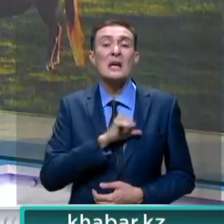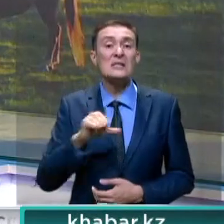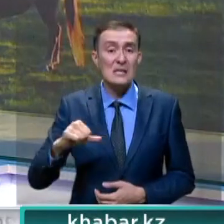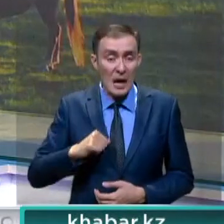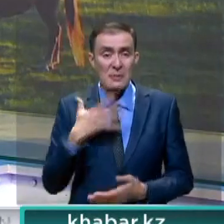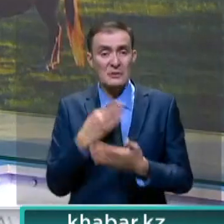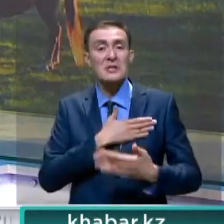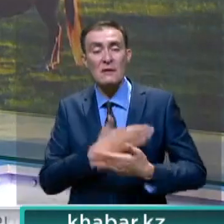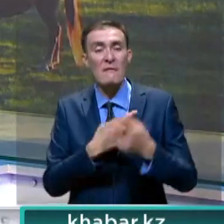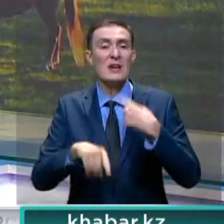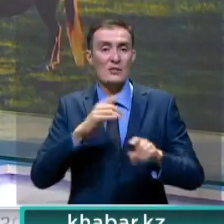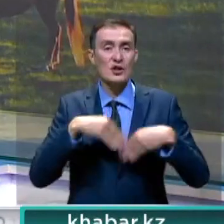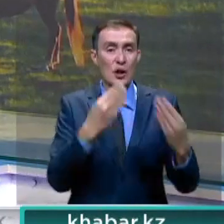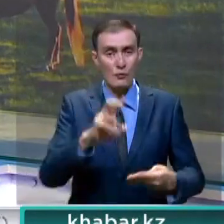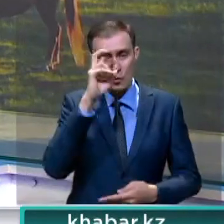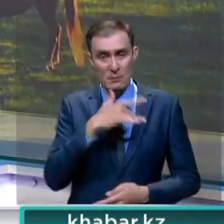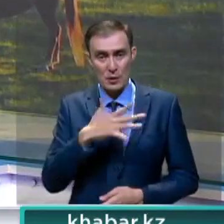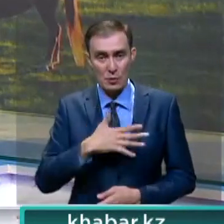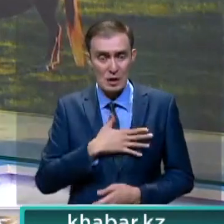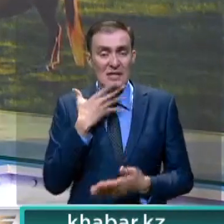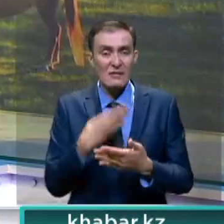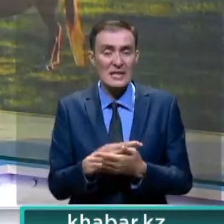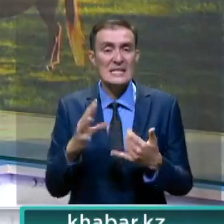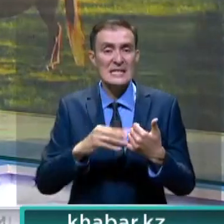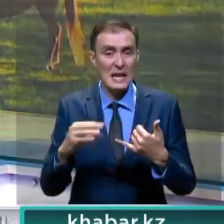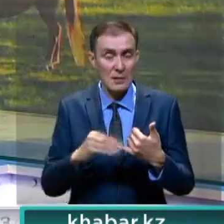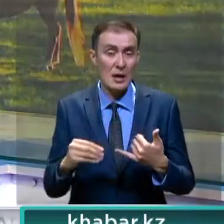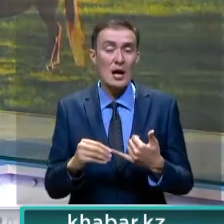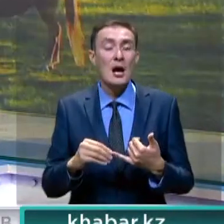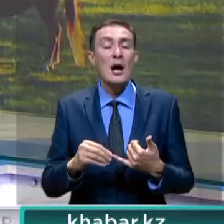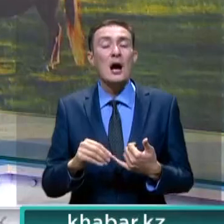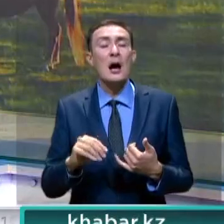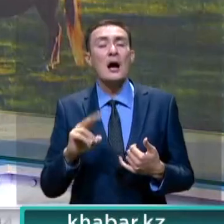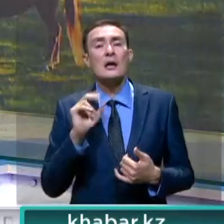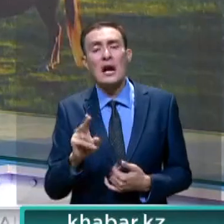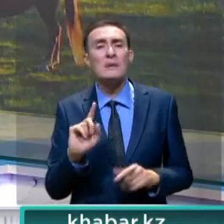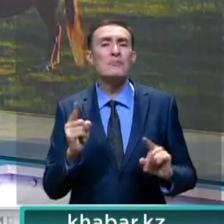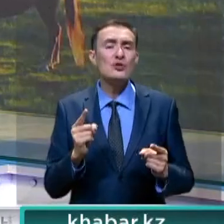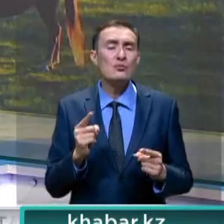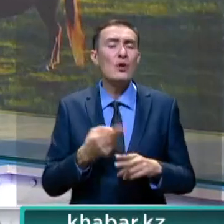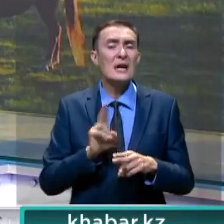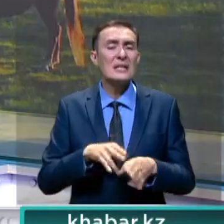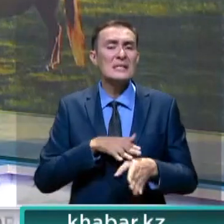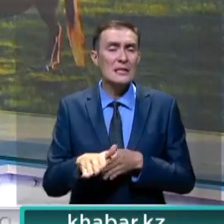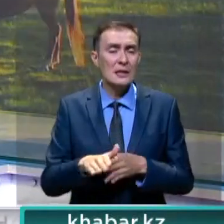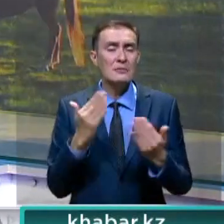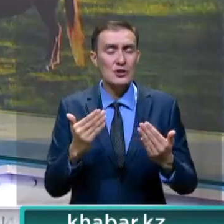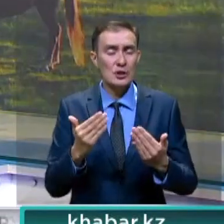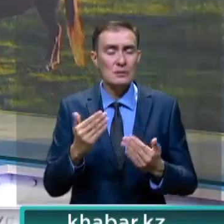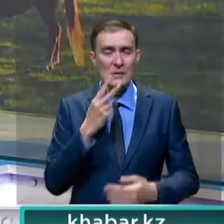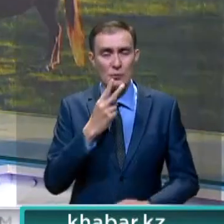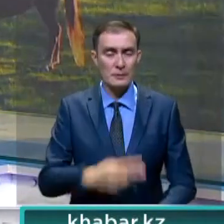сами по своей инициативе возвращают в гособорот часть своих землевладений. Как и почему они это делают, узнавала Гульнар Жантасова.